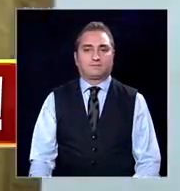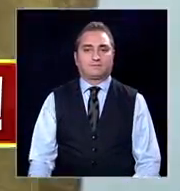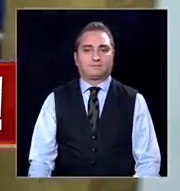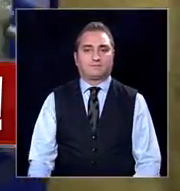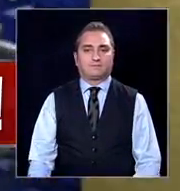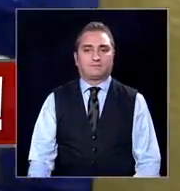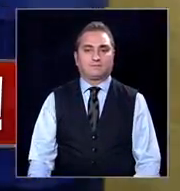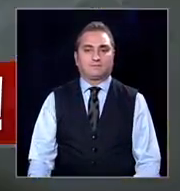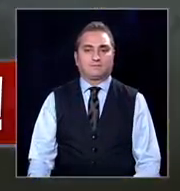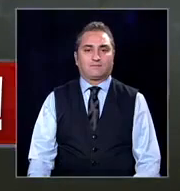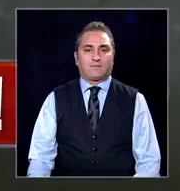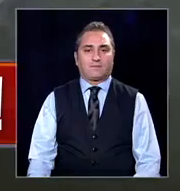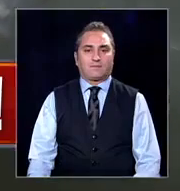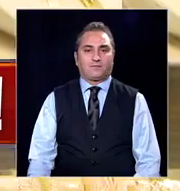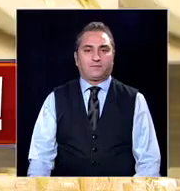konuda.